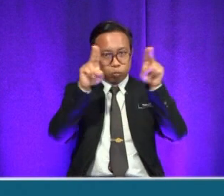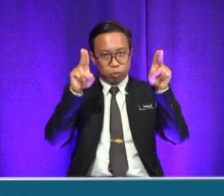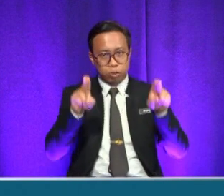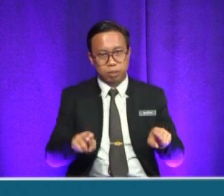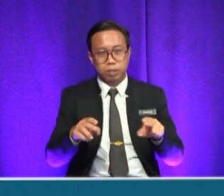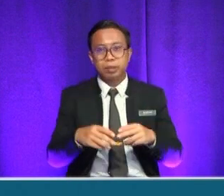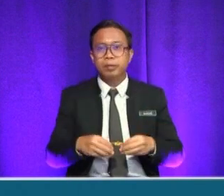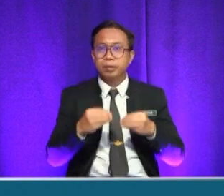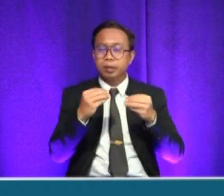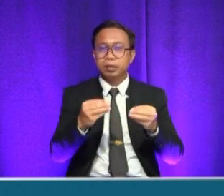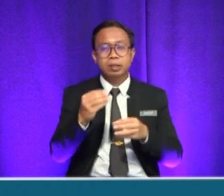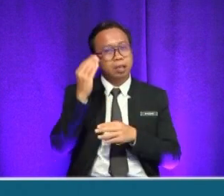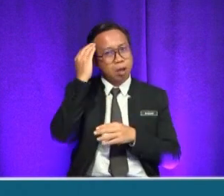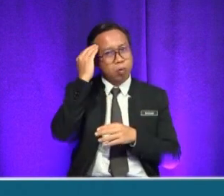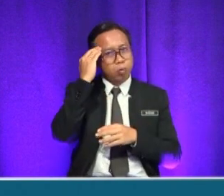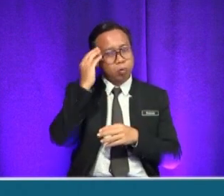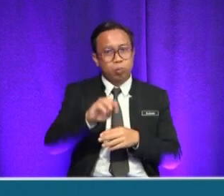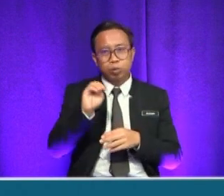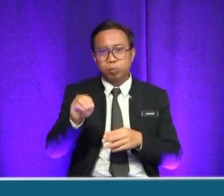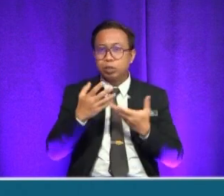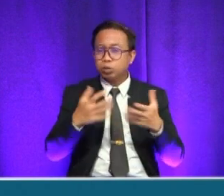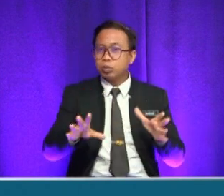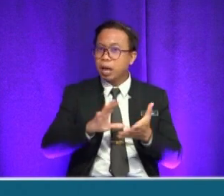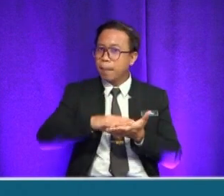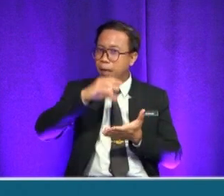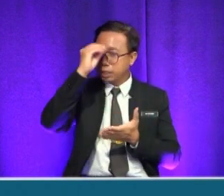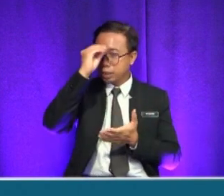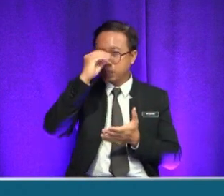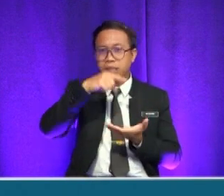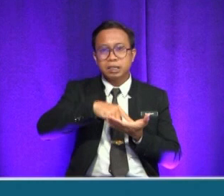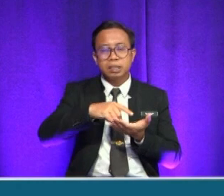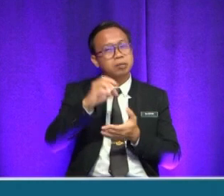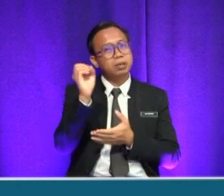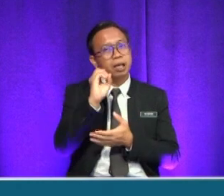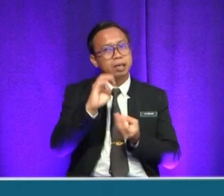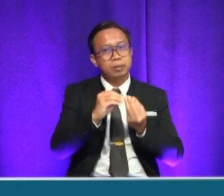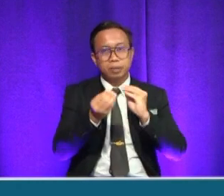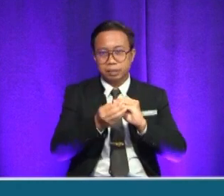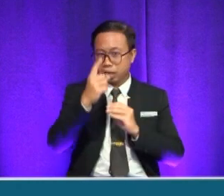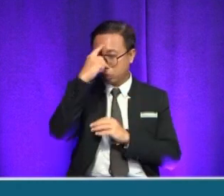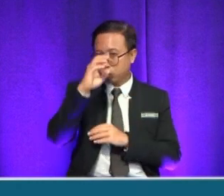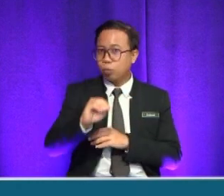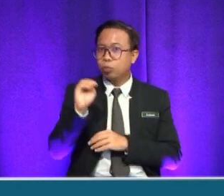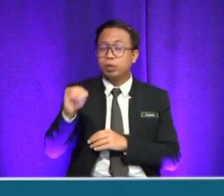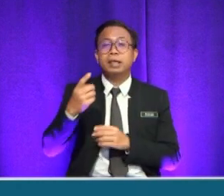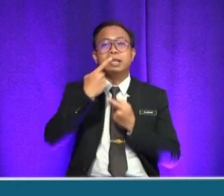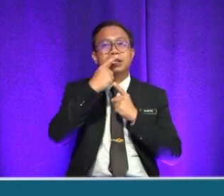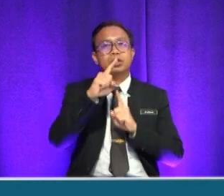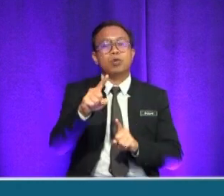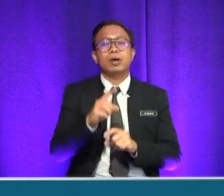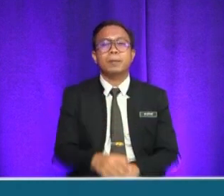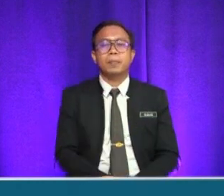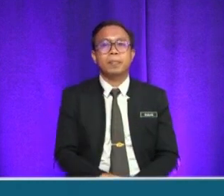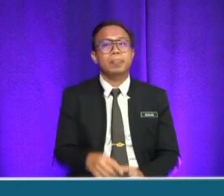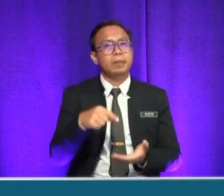pengujian. Saya dah bagi tahu tentang murid-murid dah belajar tentang pengujian. Jadi dekat sini tak ada masalah untuk murid menjawab. Okey.